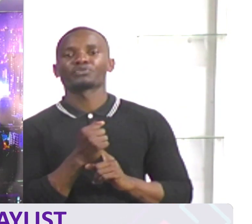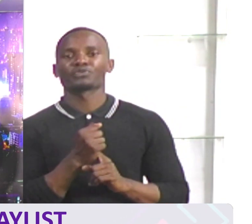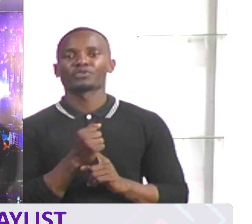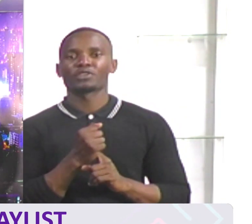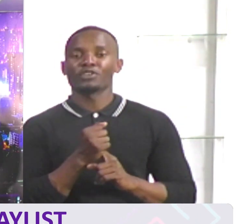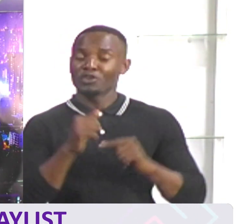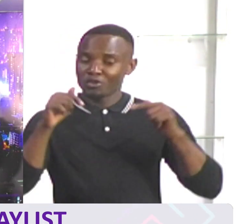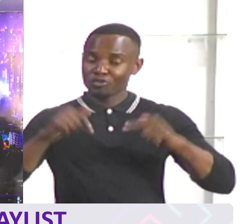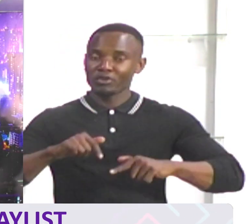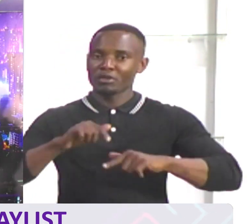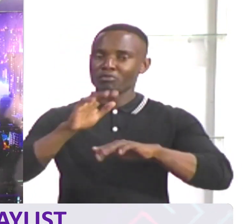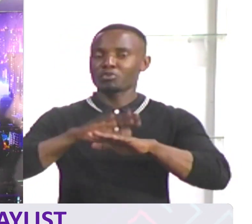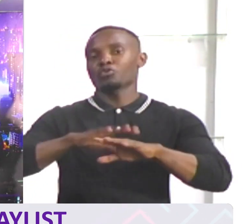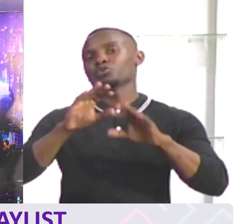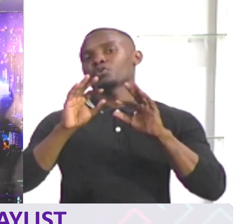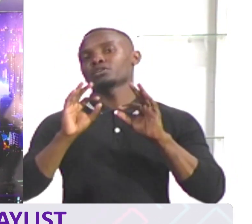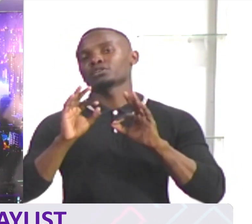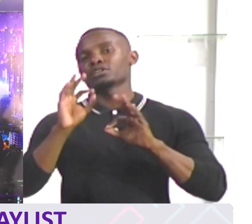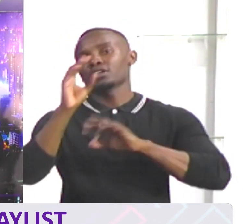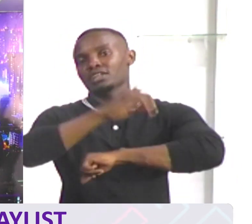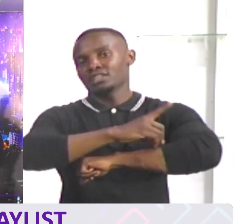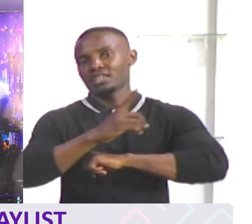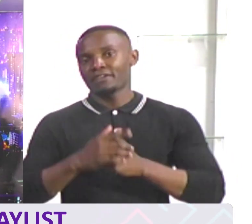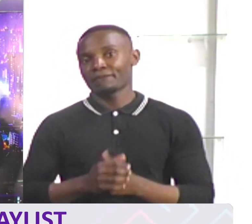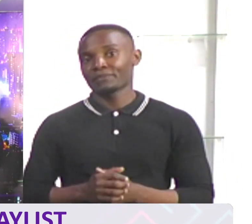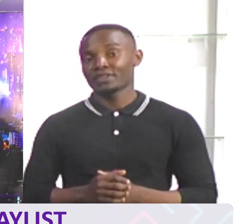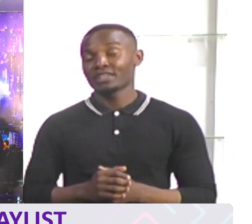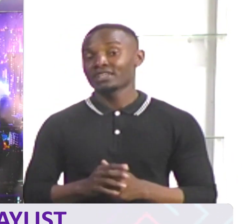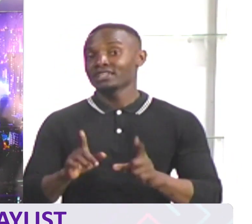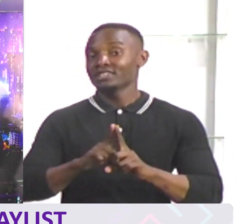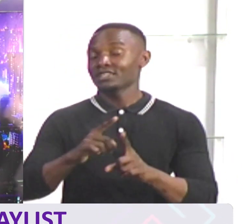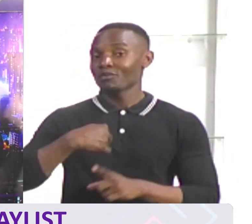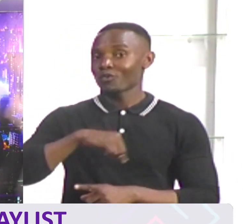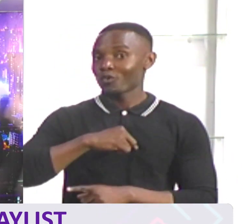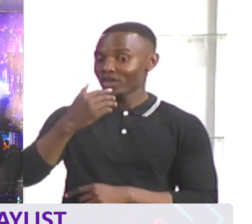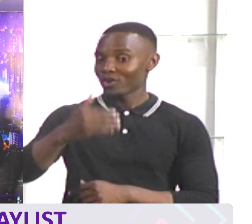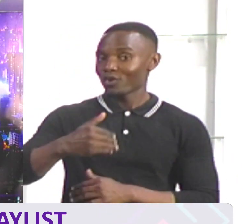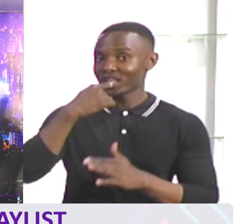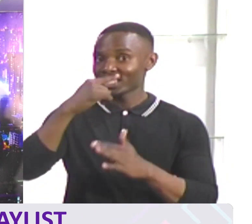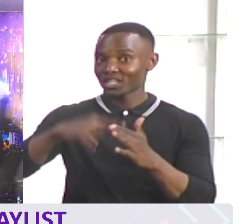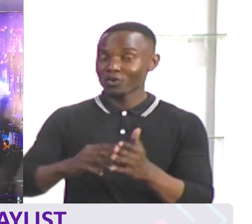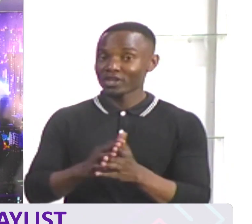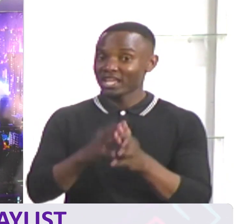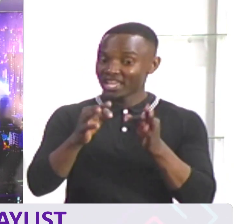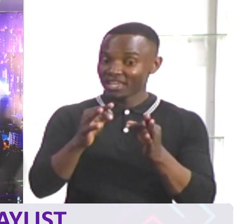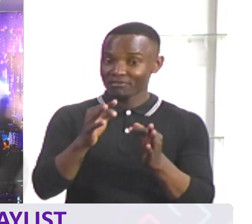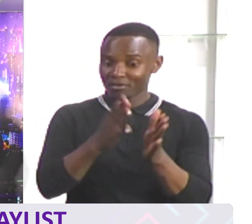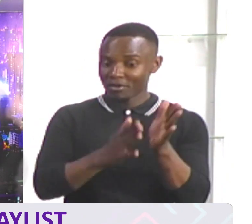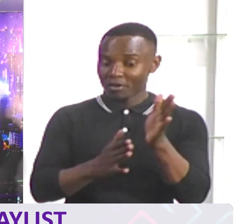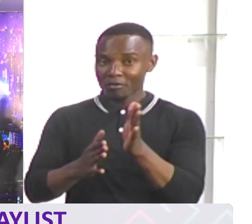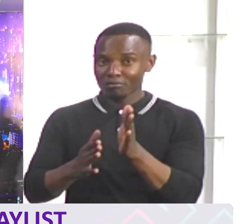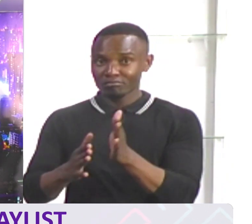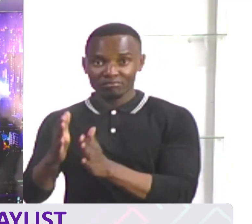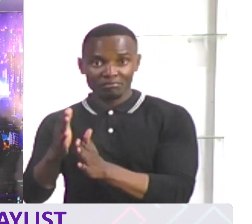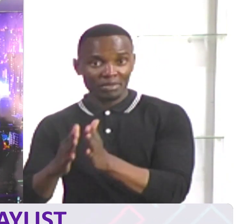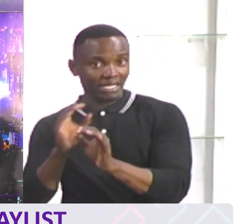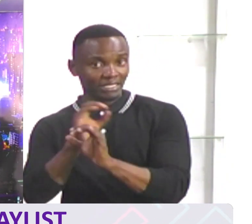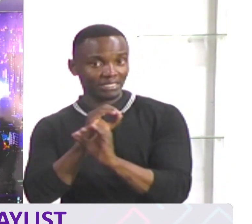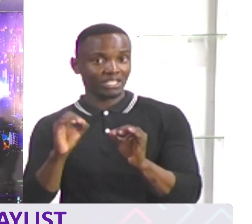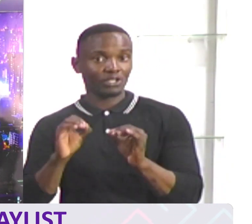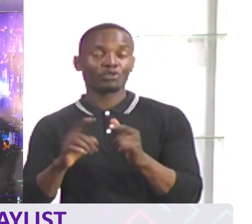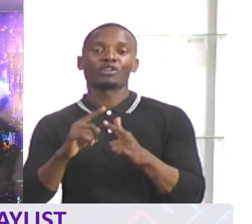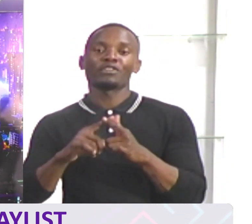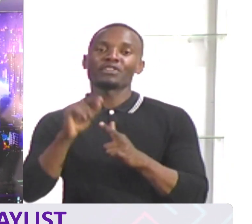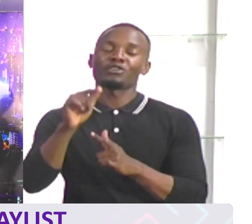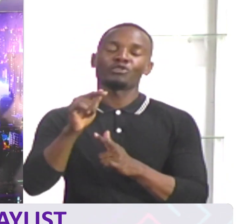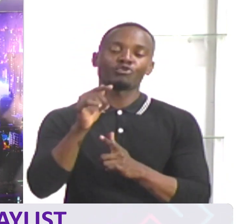nitakuwa siku timamu. Yeah. But then again unajua sio vile vile tunasema ngai if you don't if you fail to plan you are planning to fail Brezi. Au sio?